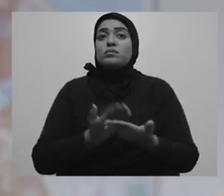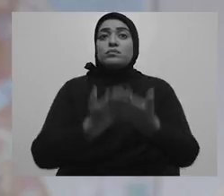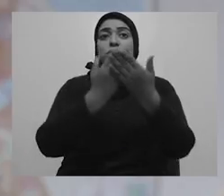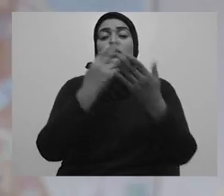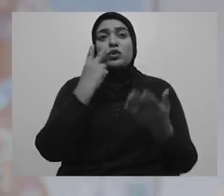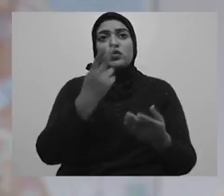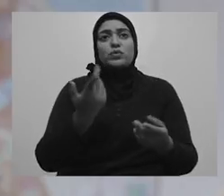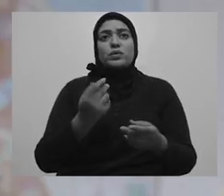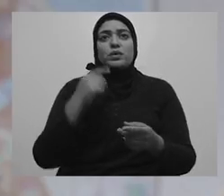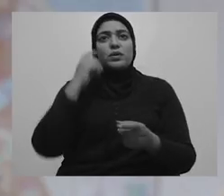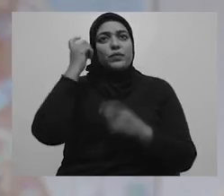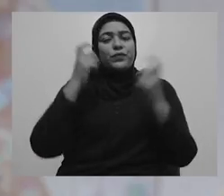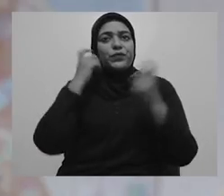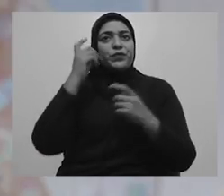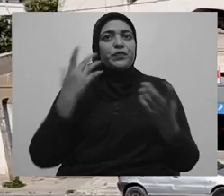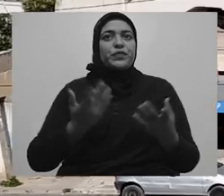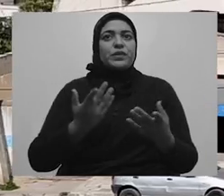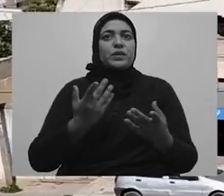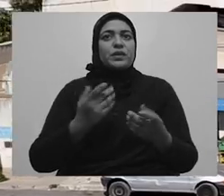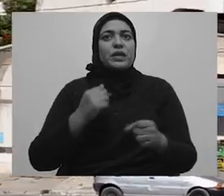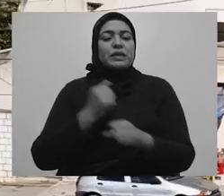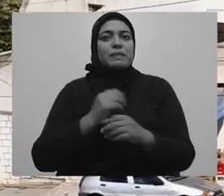في الجهة اللي نسكن فيها أنا.